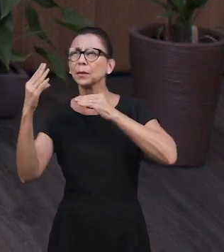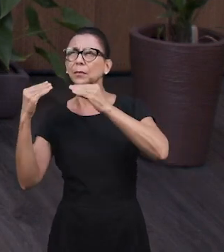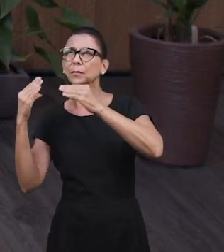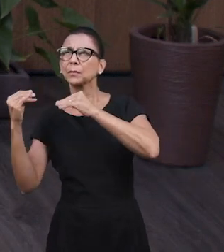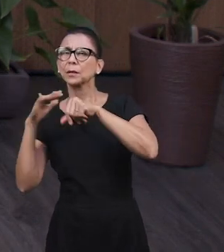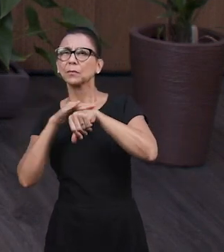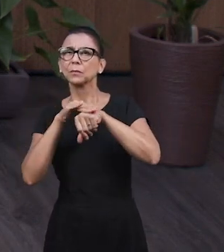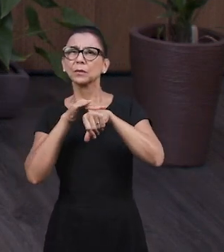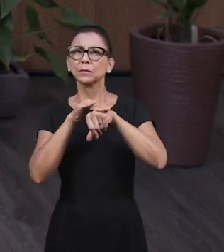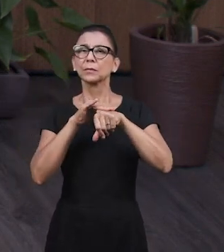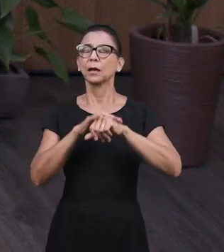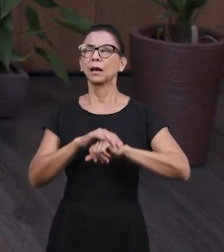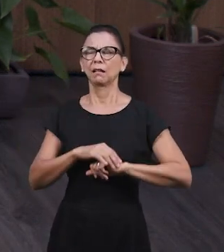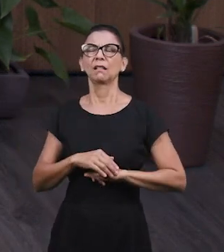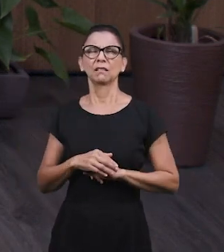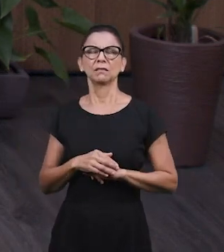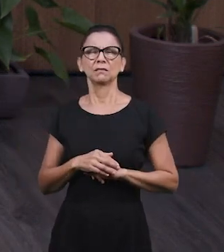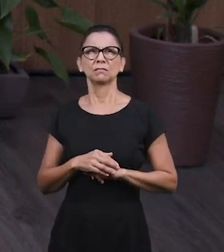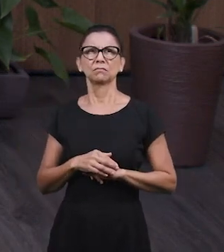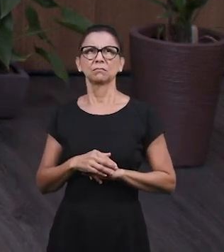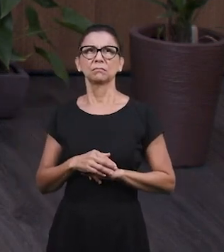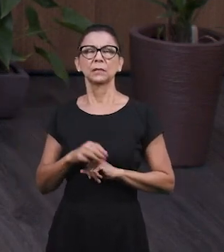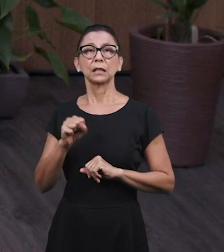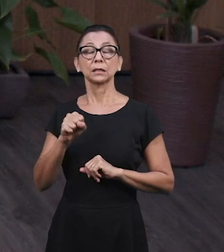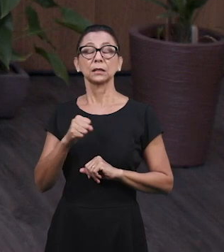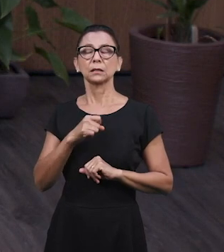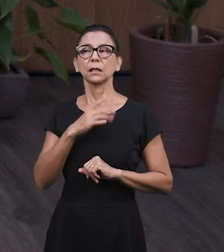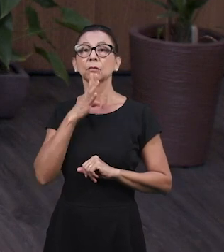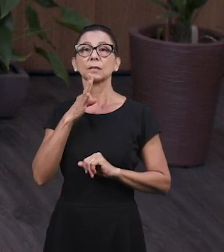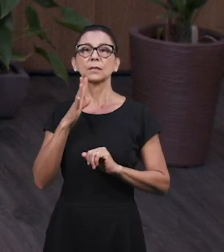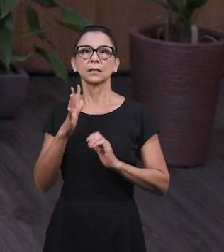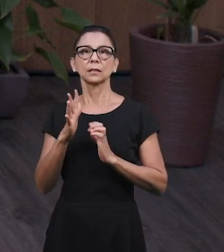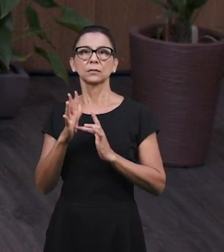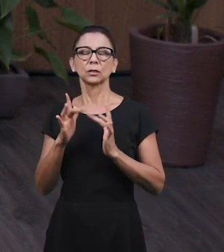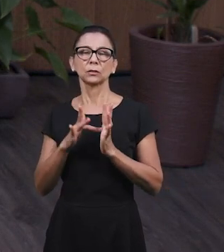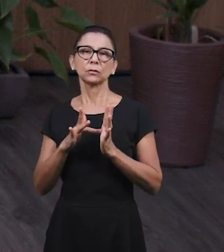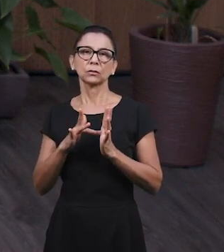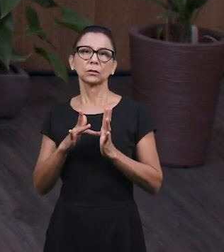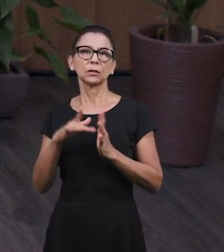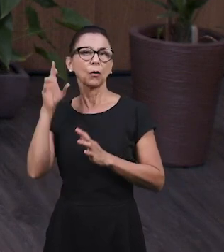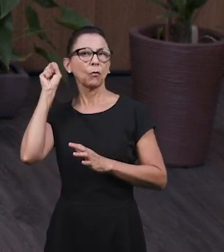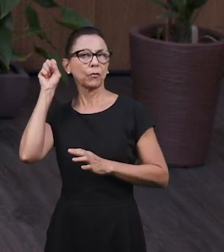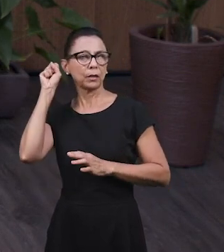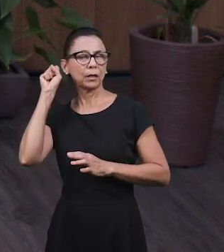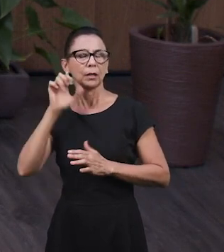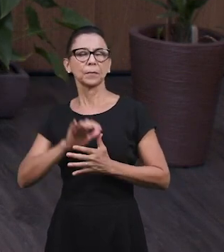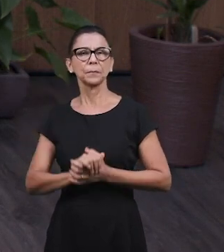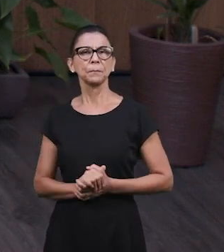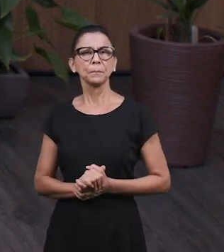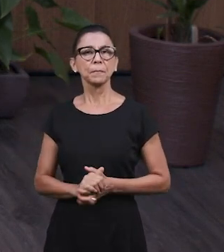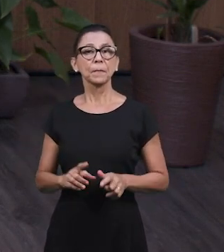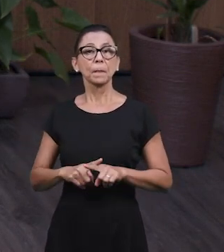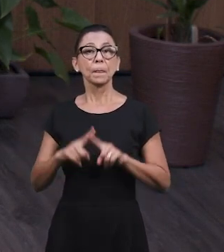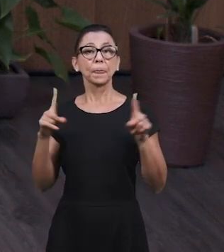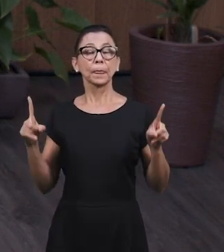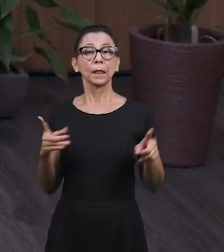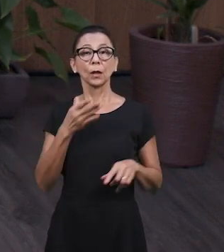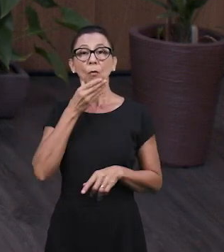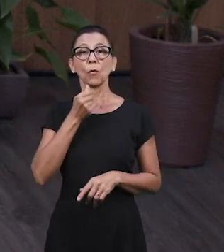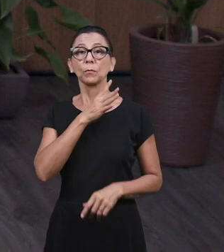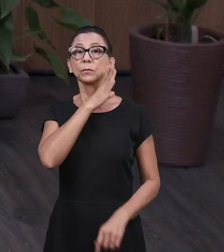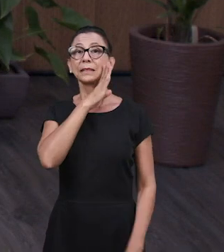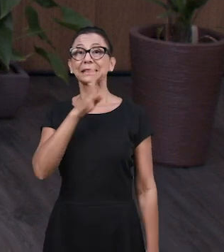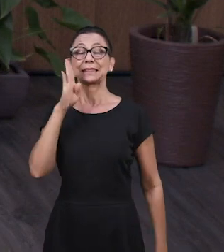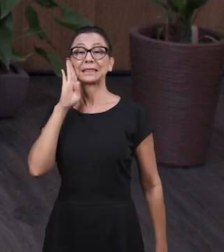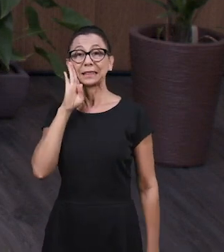de l'histoire, ils connaissaient l'histoire. Et Bartimée savait tout cela, mais il manquait une chose.